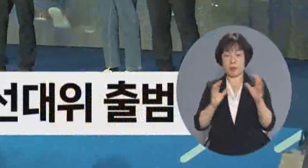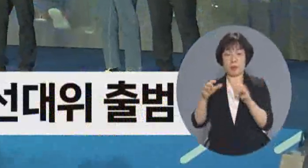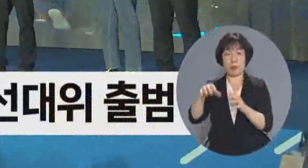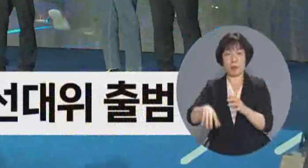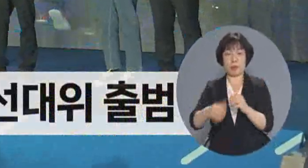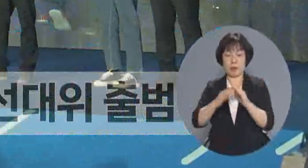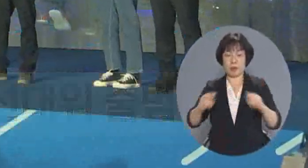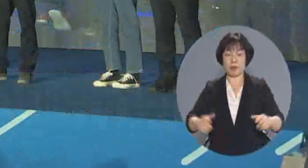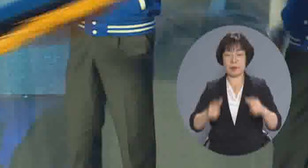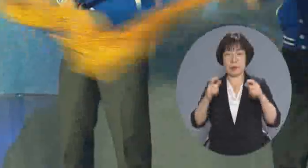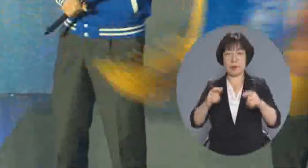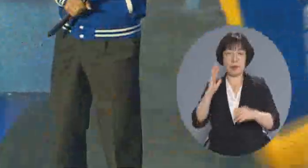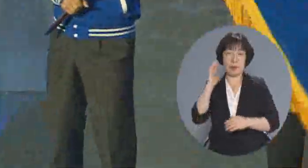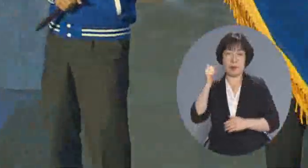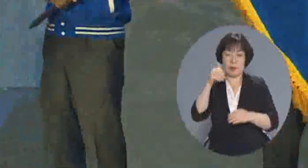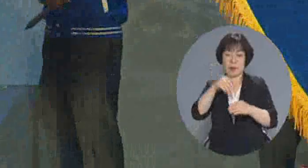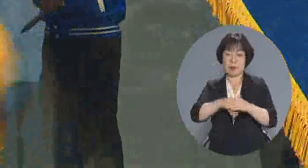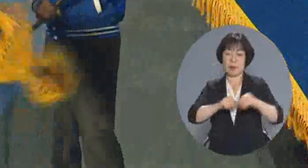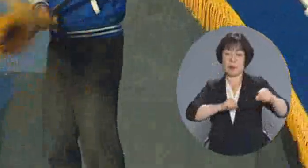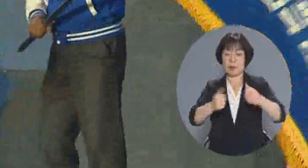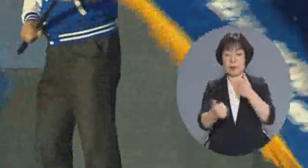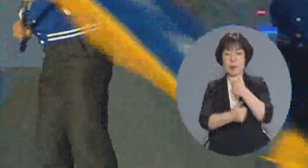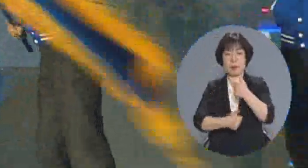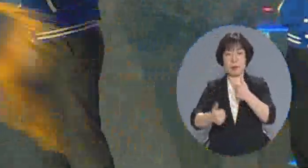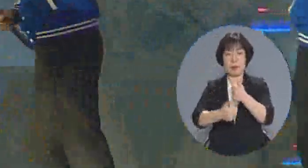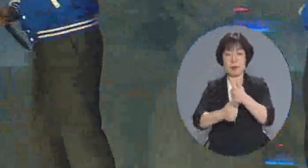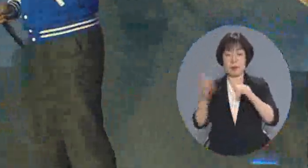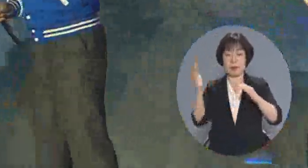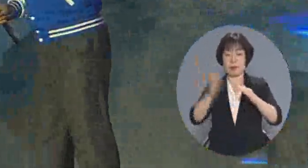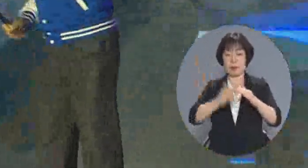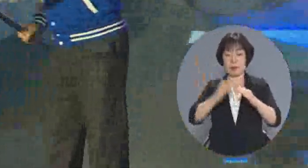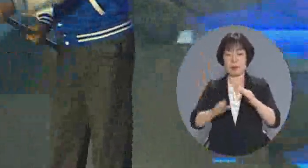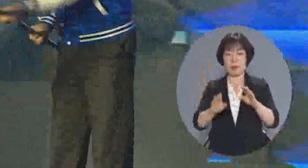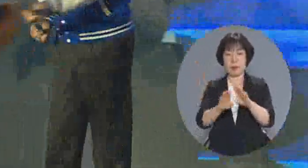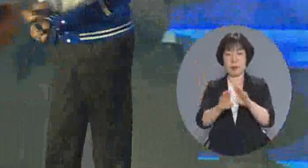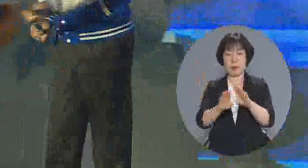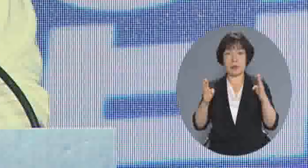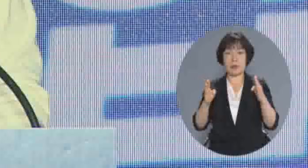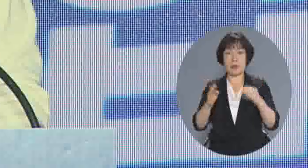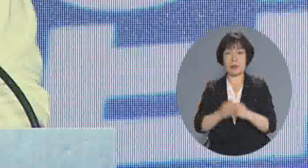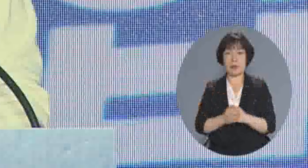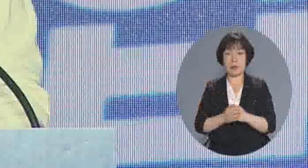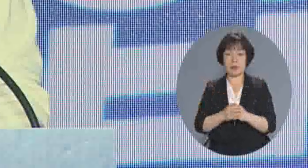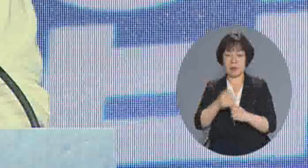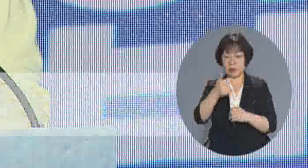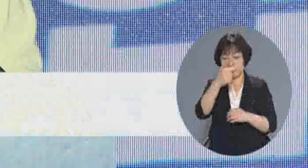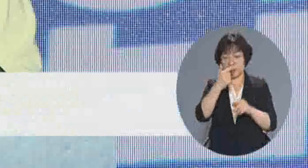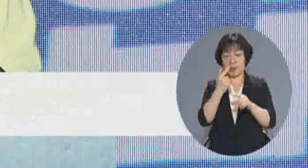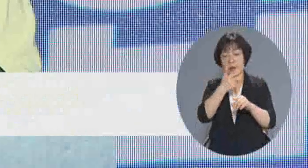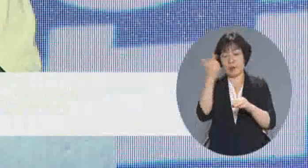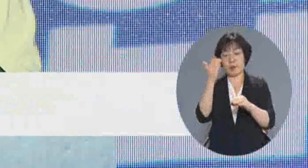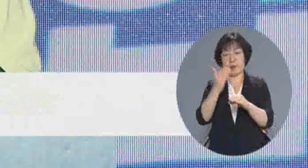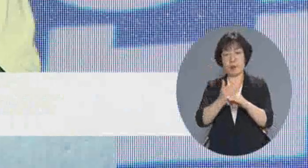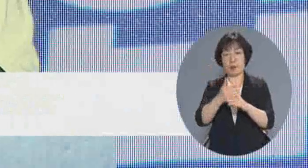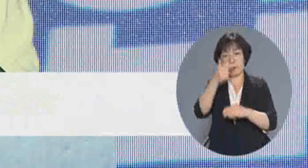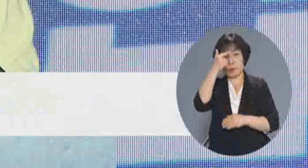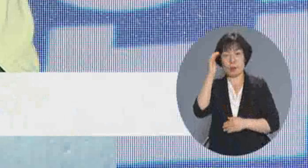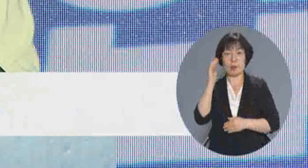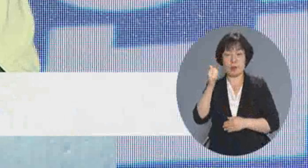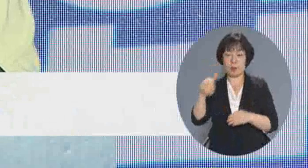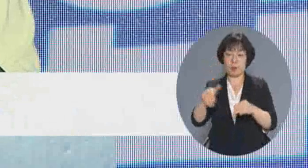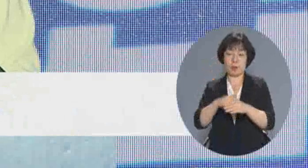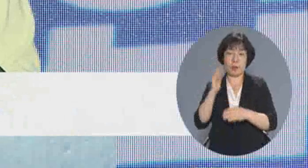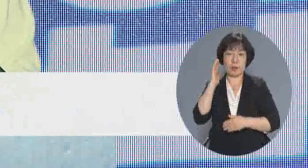전남에서 대통령 선거 대책위원회가 공식 출범했습니다. 김대중 대통령과 노무현